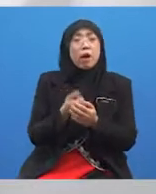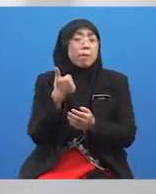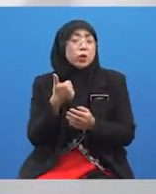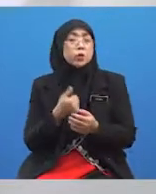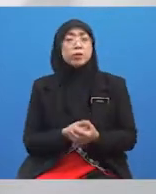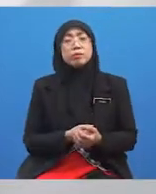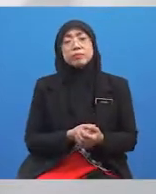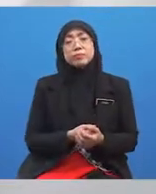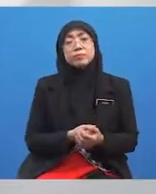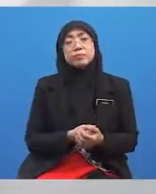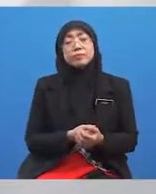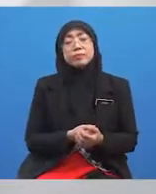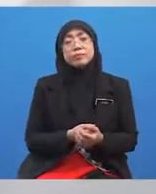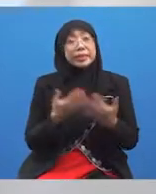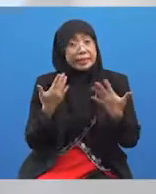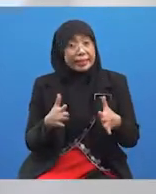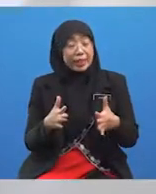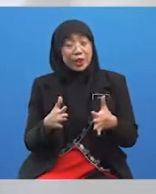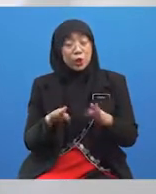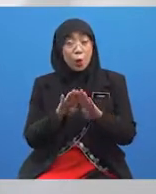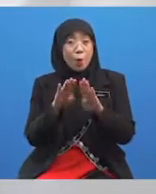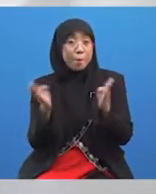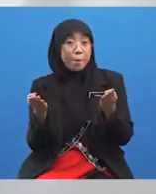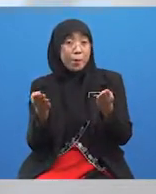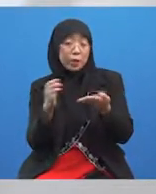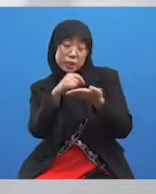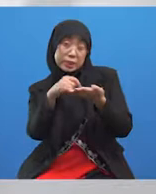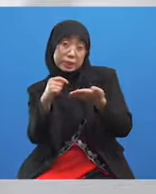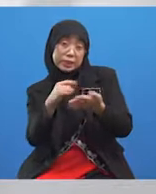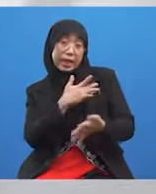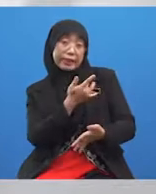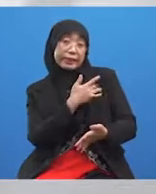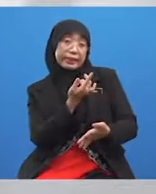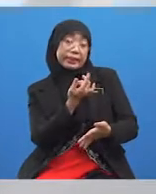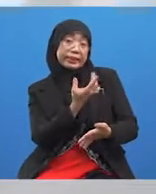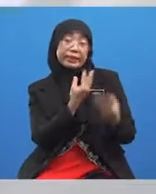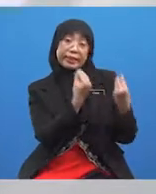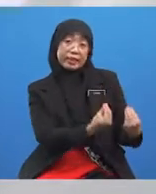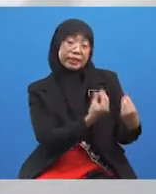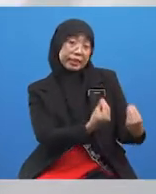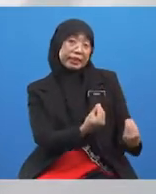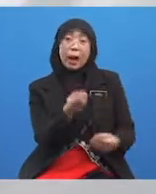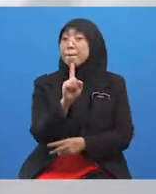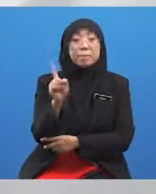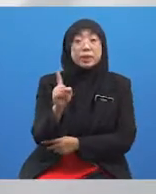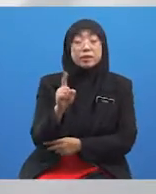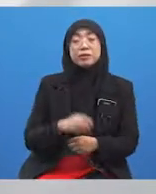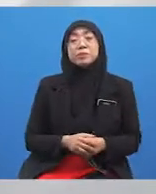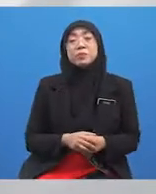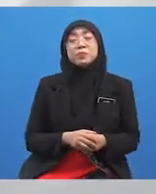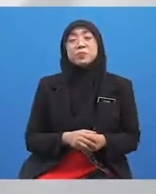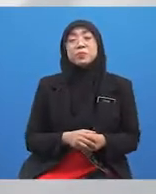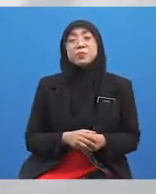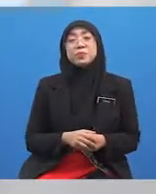Proses kelima, membuka tender. Syarikat akan menjemput tender yang berkelayakan menghantar